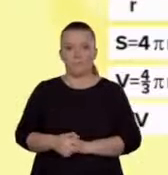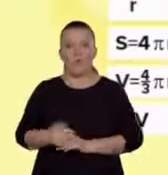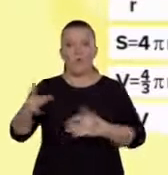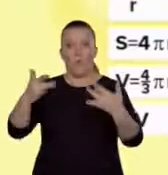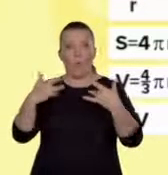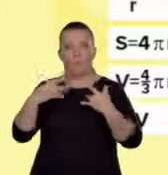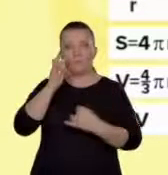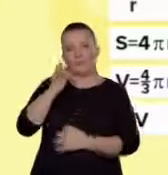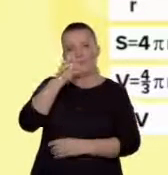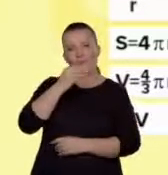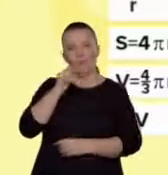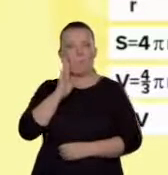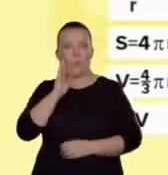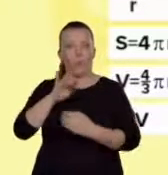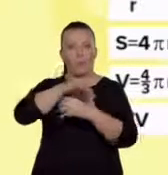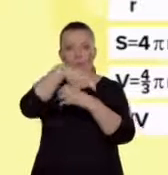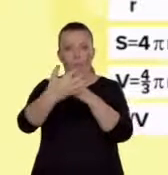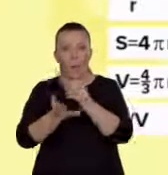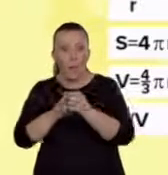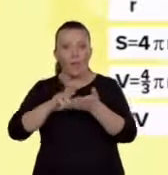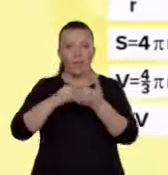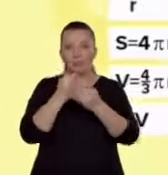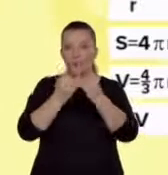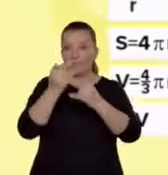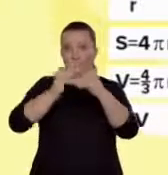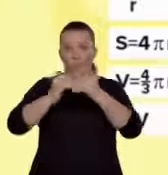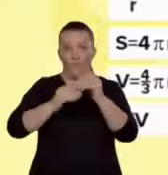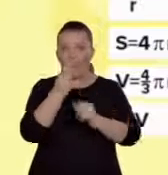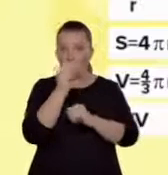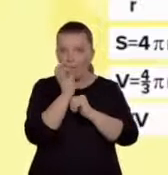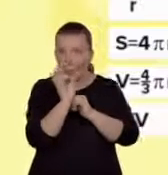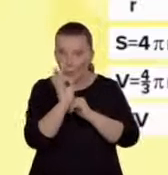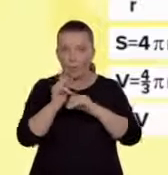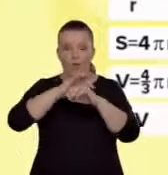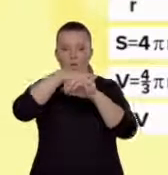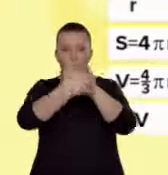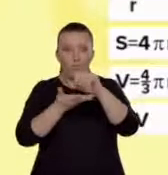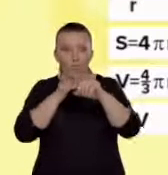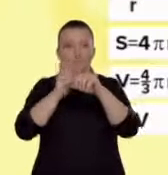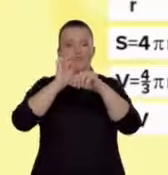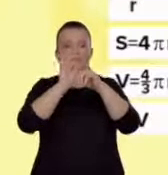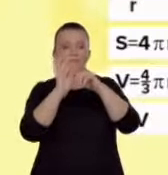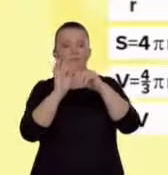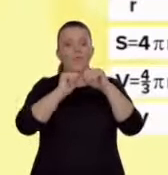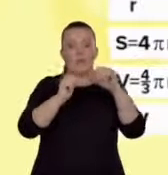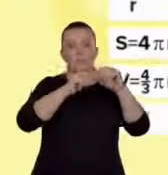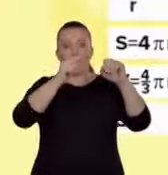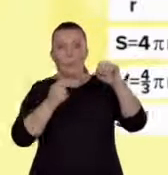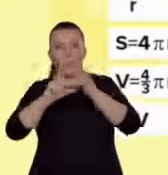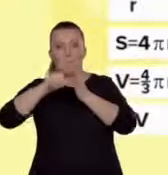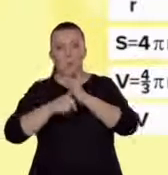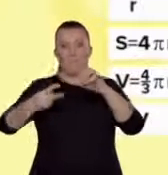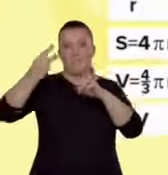organizmów zbliżonych kształtem do kuli, na przykład u niektórych jednokomórkowców, powierzchnia jest proporcjonalna do kwadratu promienia,